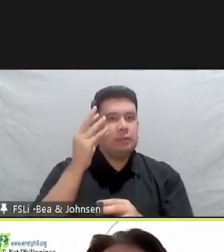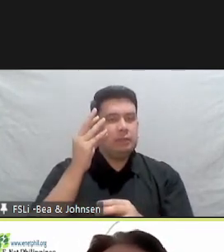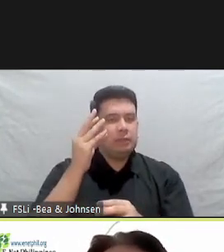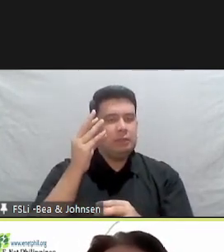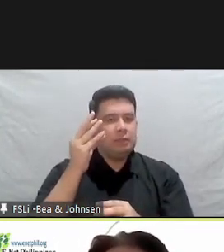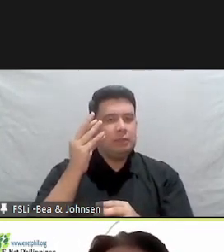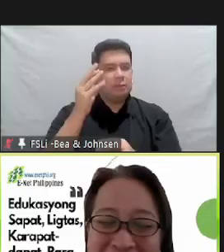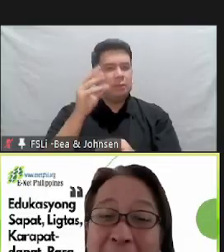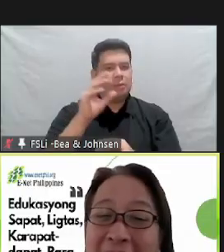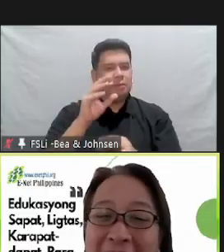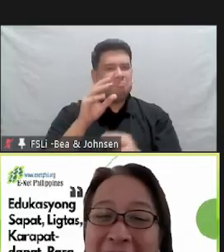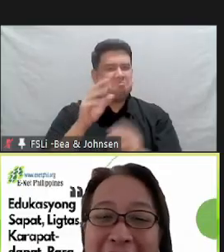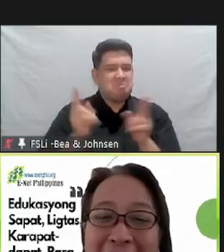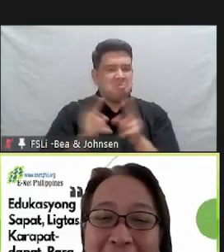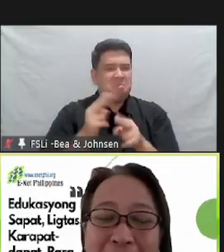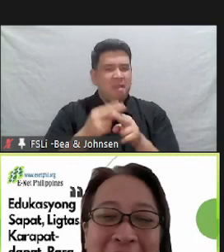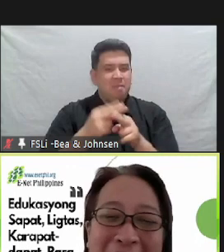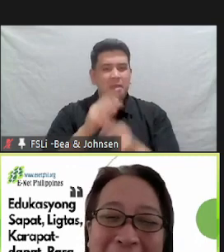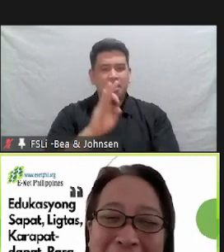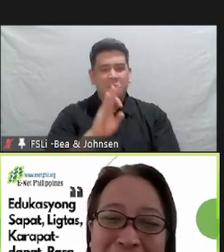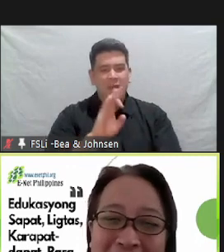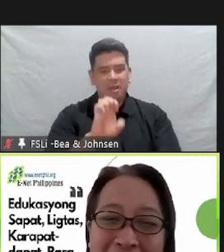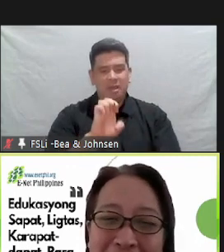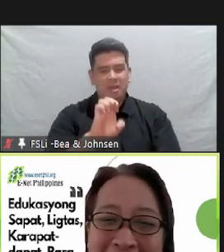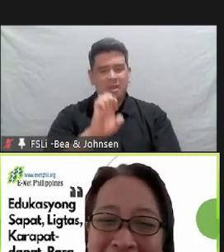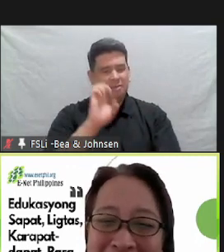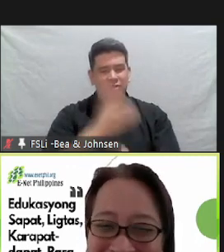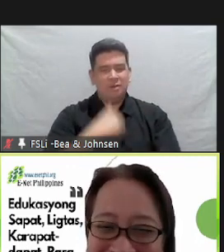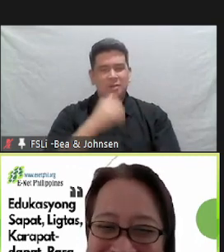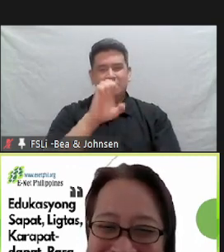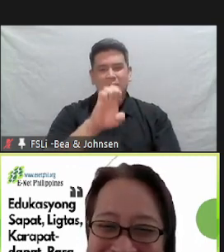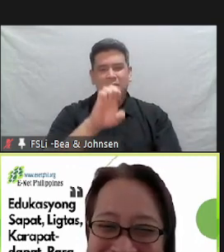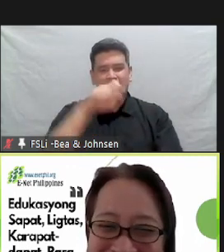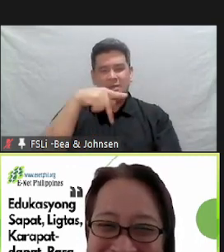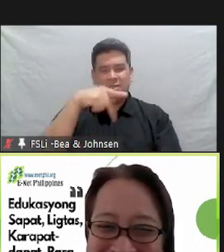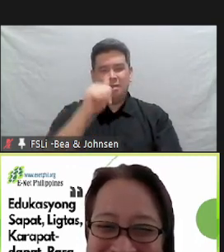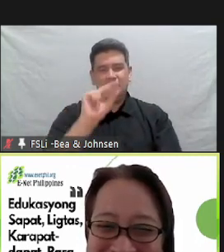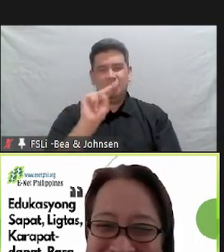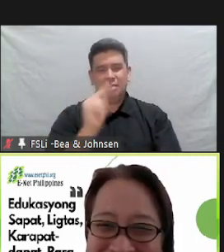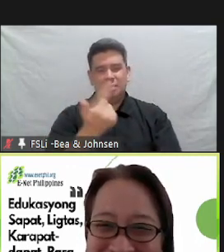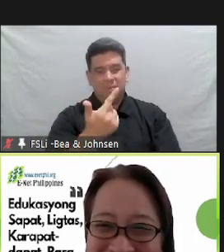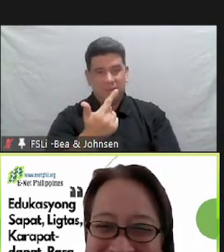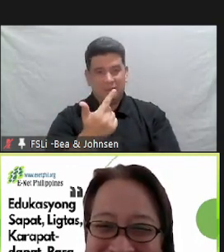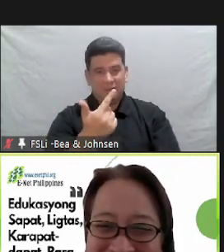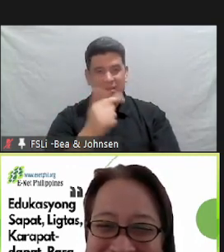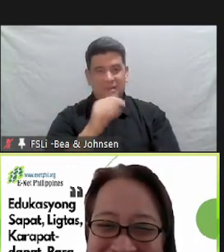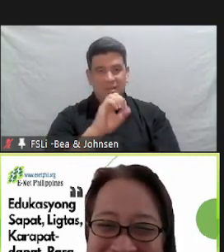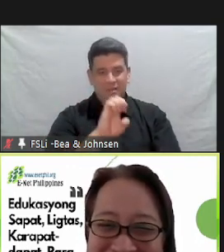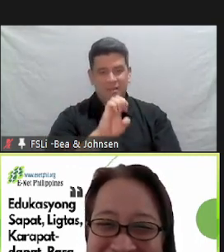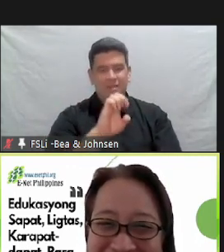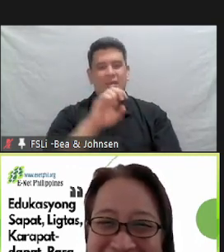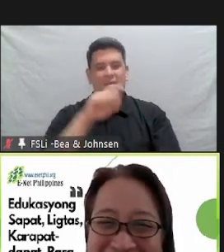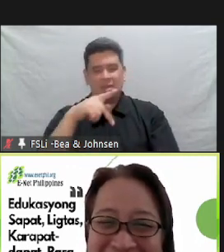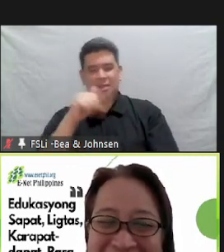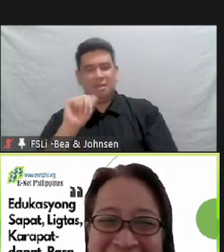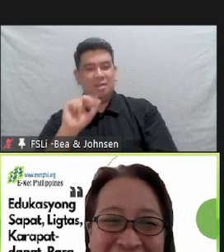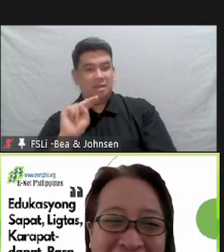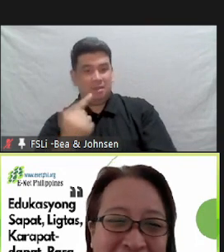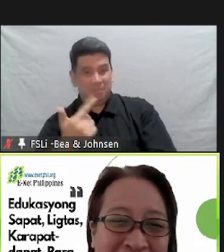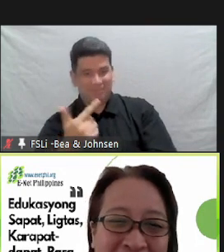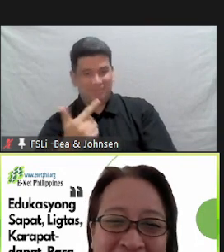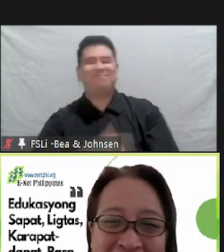Sambal. Magandang araw, Ka Epang.